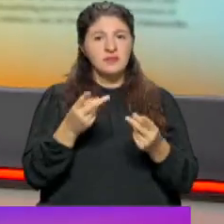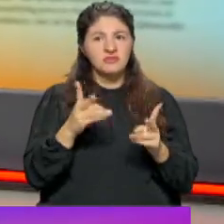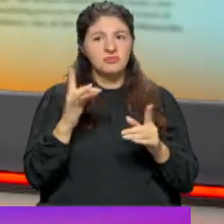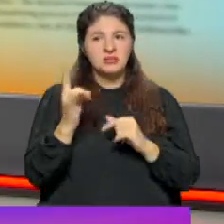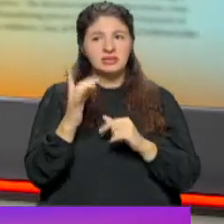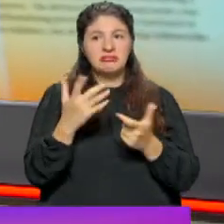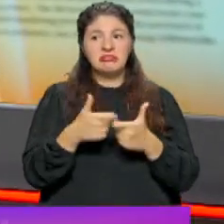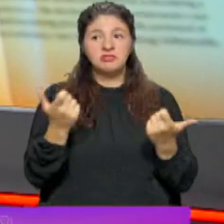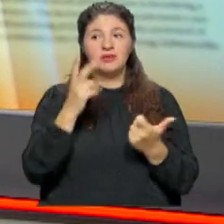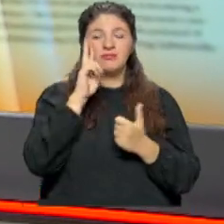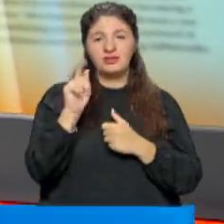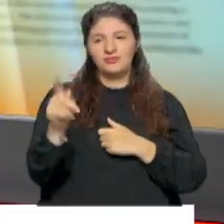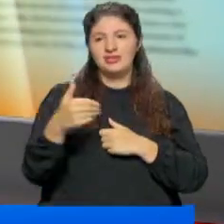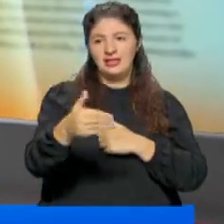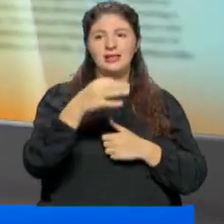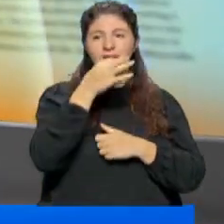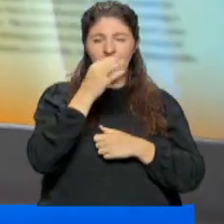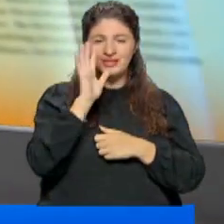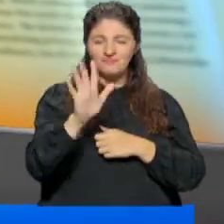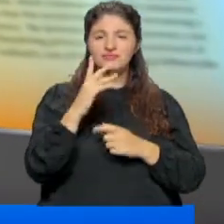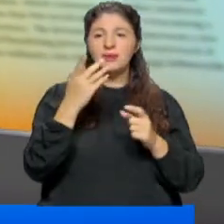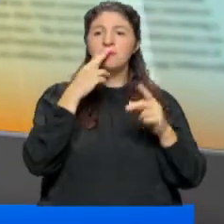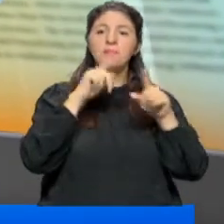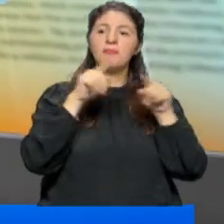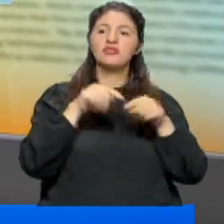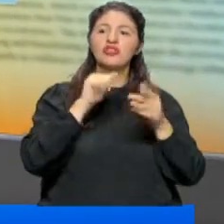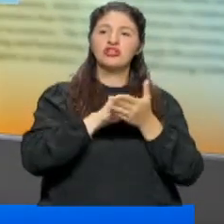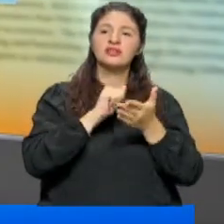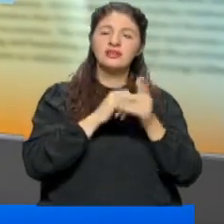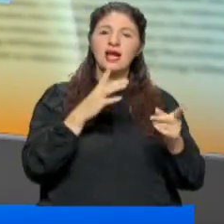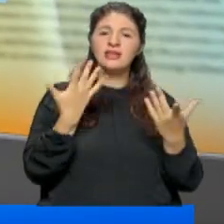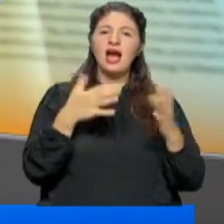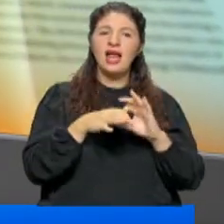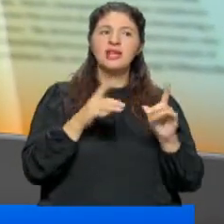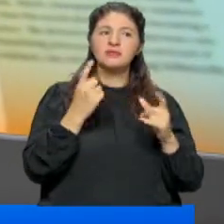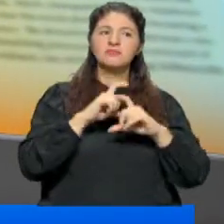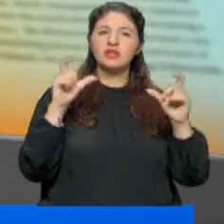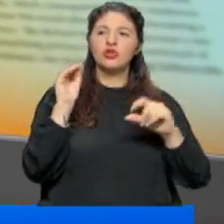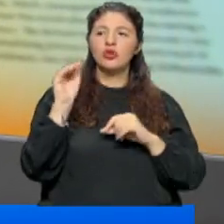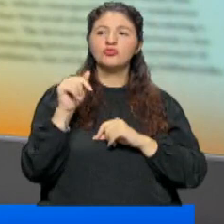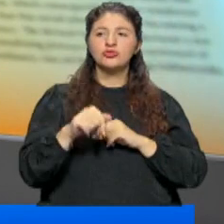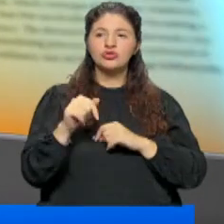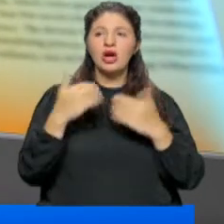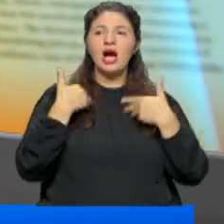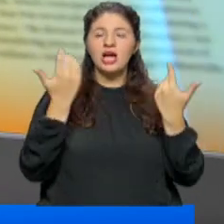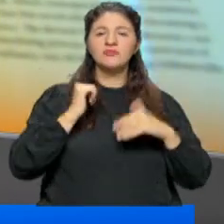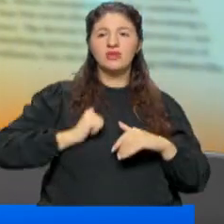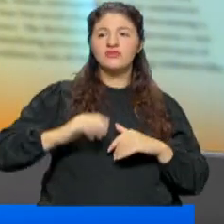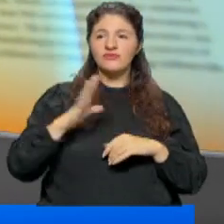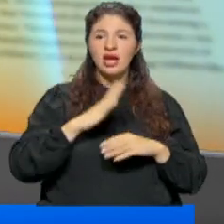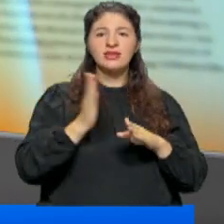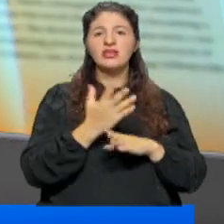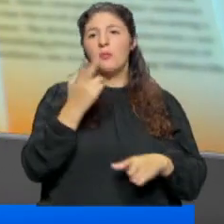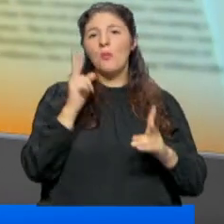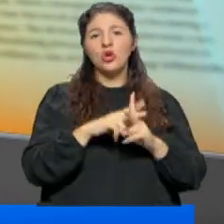bir gelişmeye bakacağız ilerleyen haberde. Pencere gazetesi de aslında ilgili bir başlık atmış bugün. Hakim savcıya var,